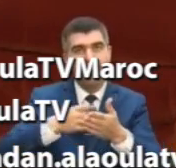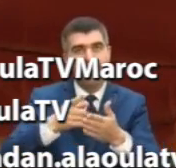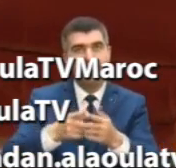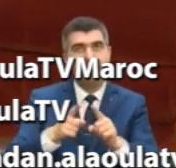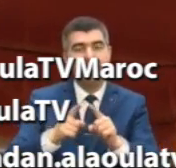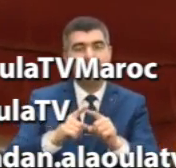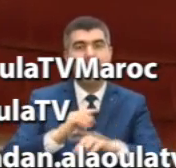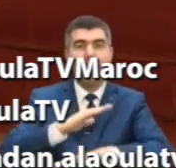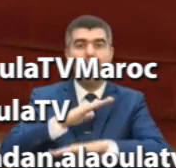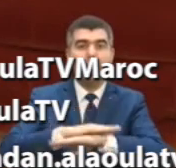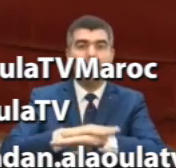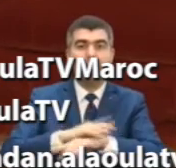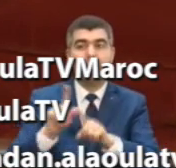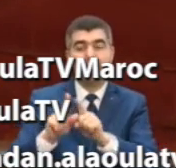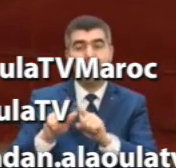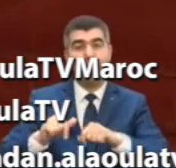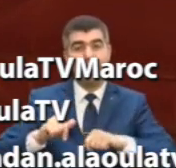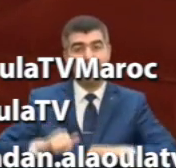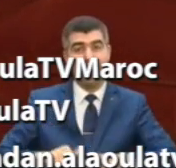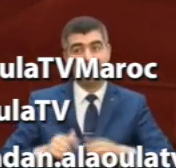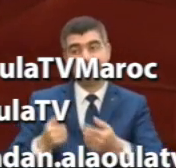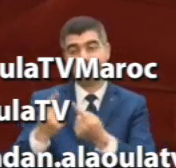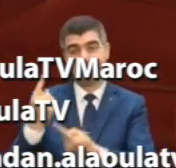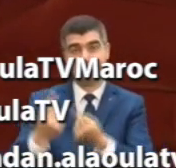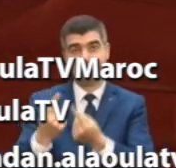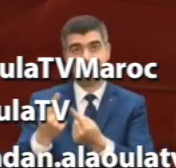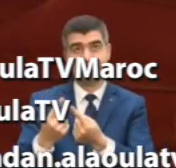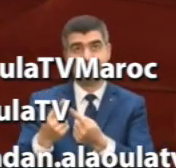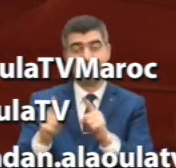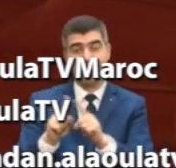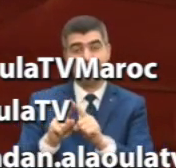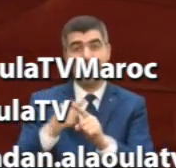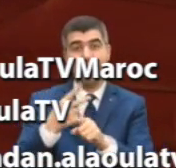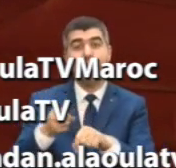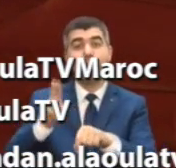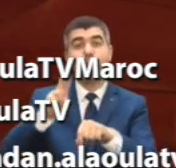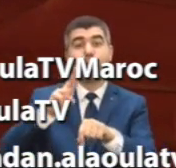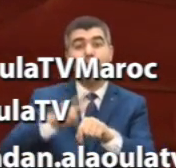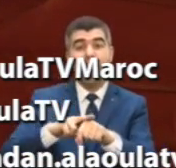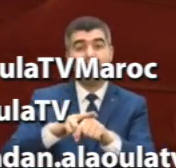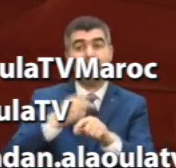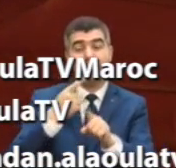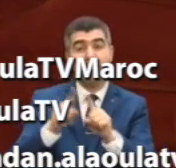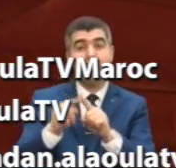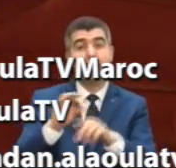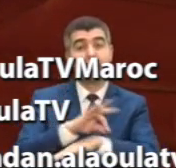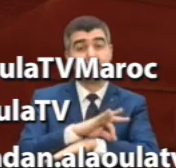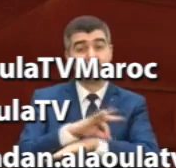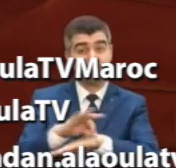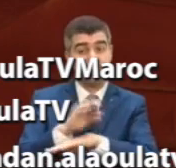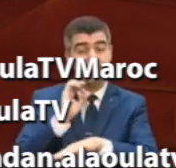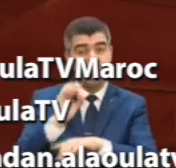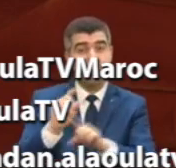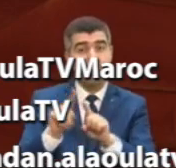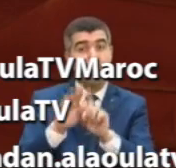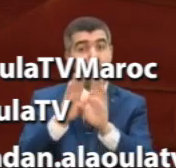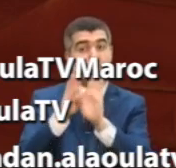وتخليق المرفق العام. أنتم تسائلون مسؤولا عن الإدارة، لكن الحياة